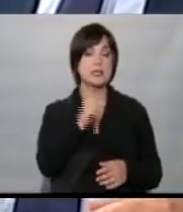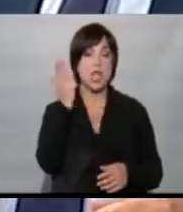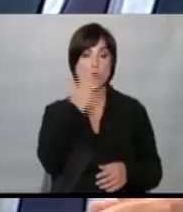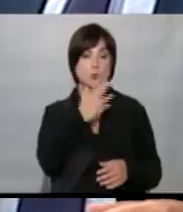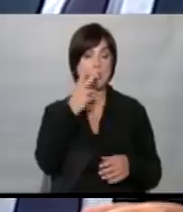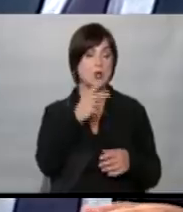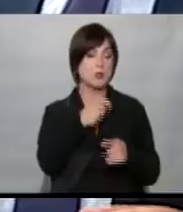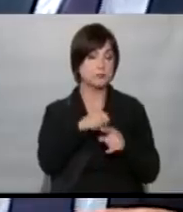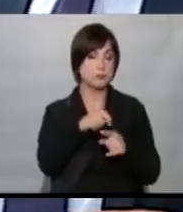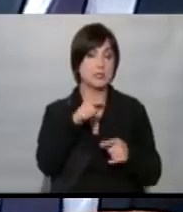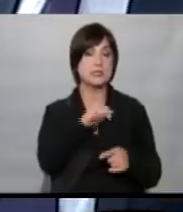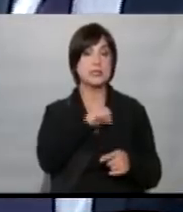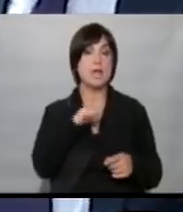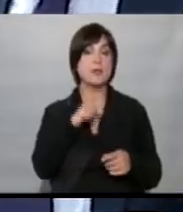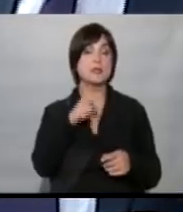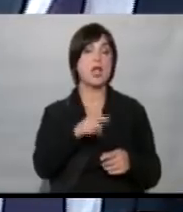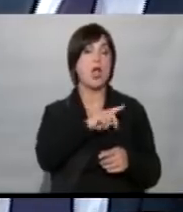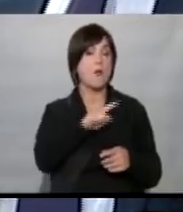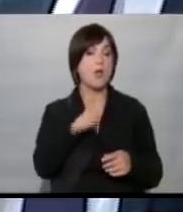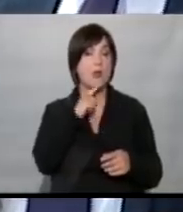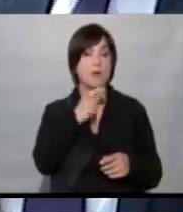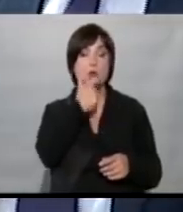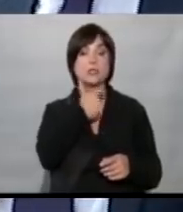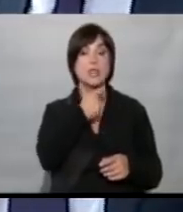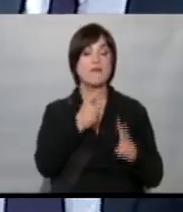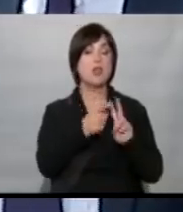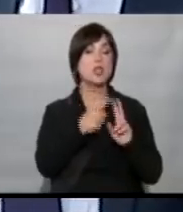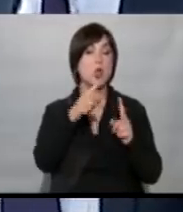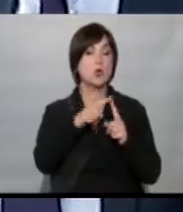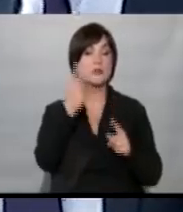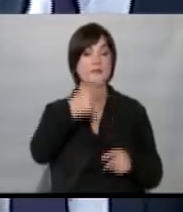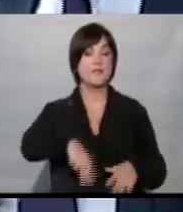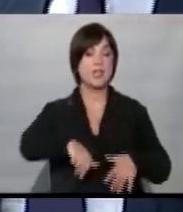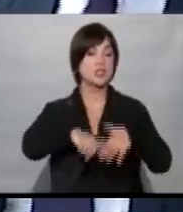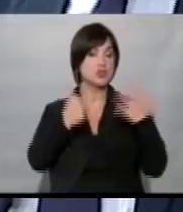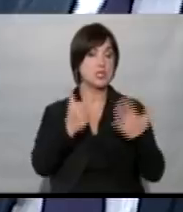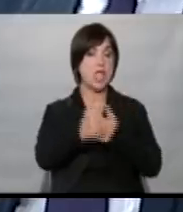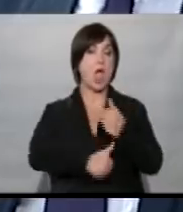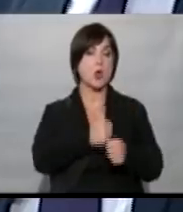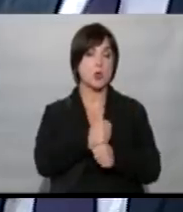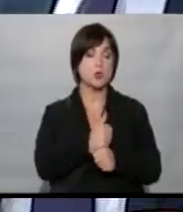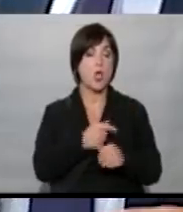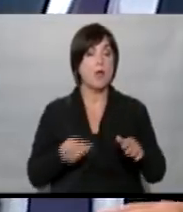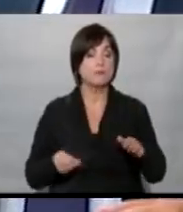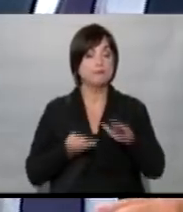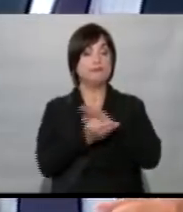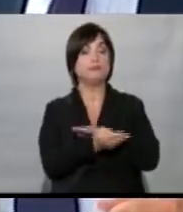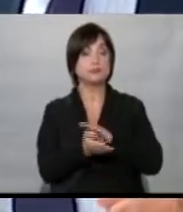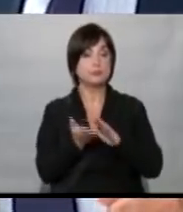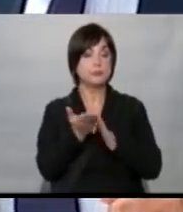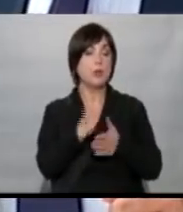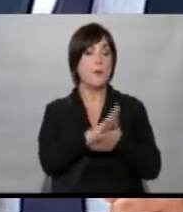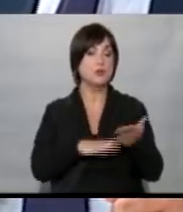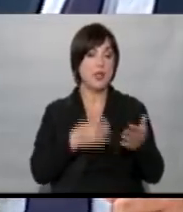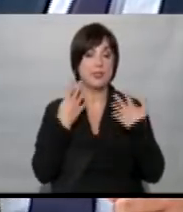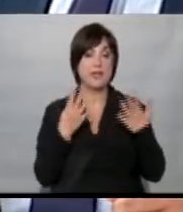побие. Самиот процес на антиквизација е многу постар од Никола Груевски од 2006 година. Тоа е подметнат почетокот на